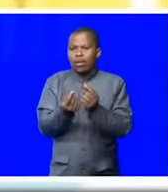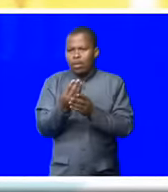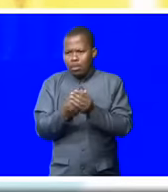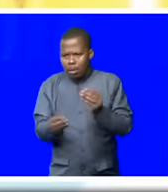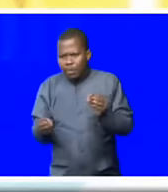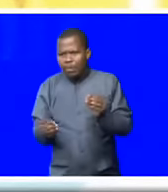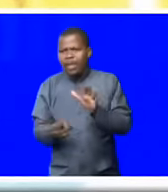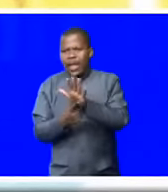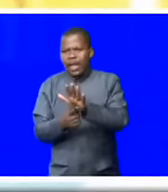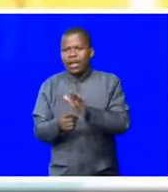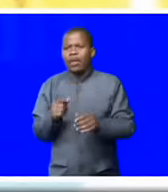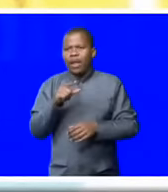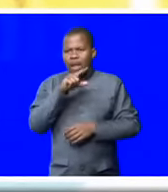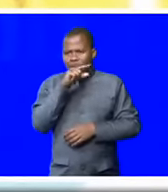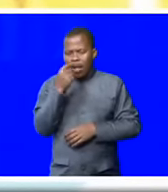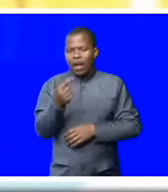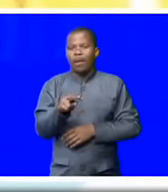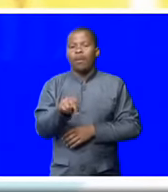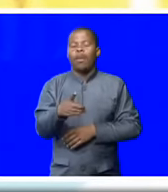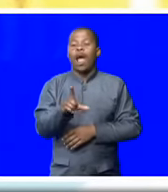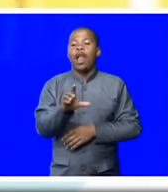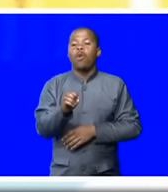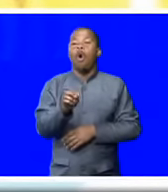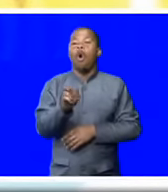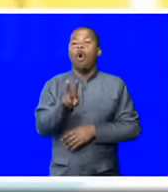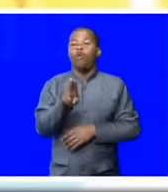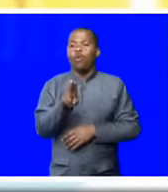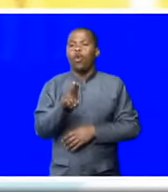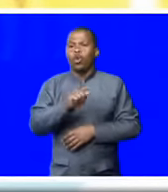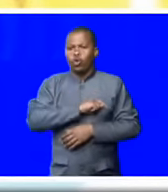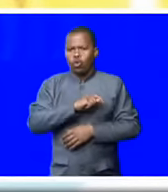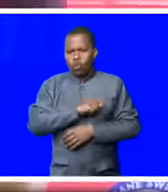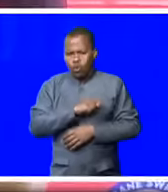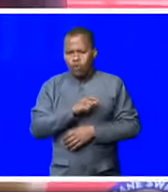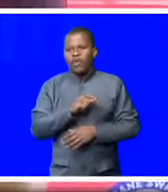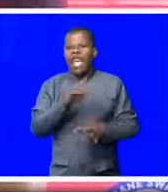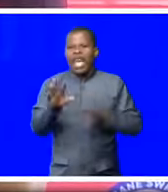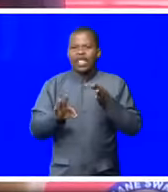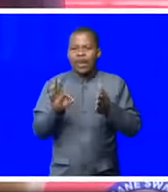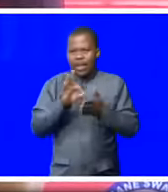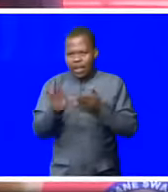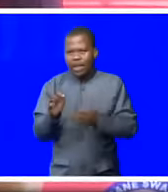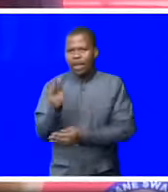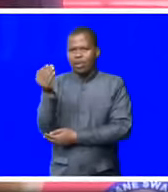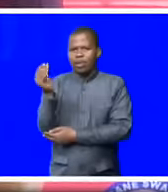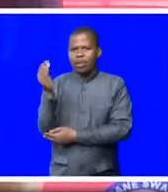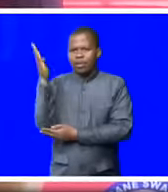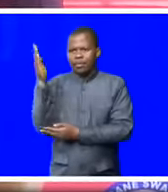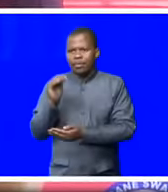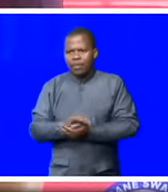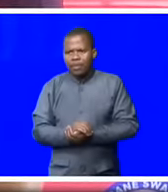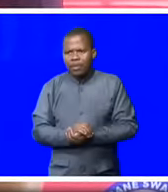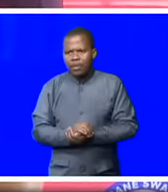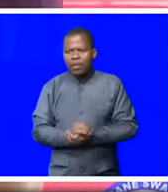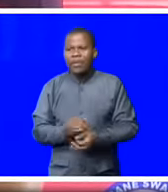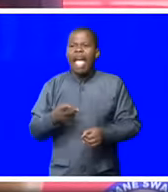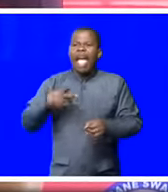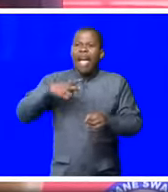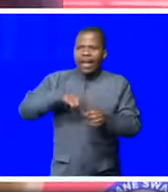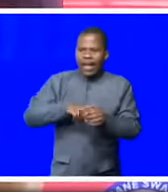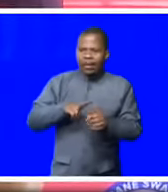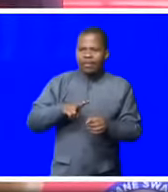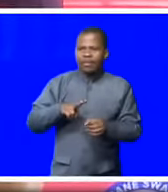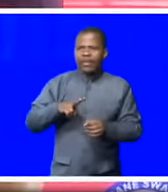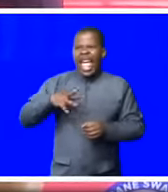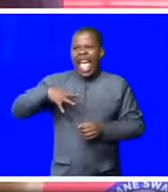ekhathi njabulo ndlovu lwatiwa ngale D4D ingilo liciniso noma cha ngisayine ngishona le bangekho